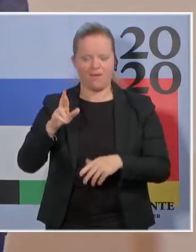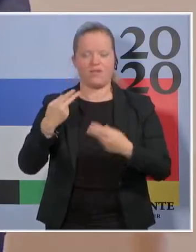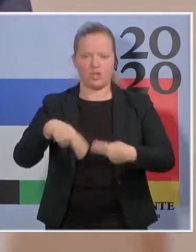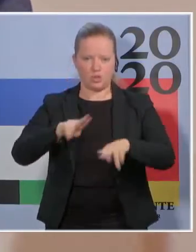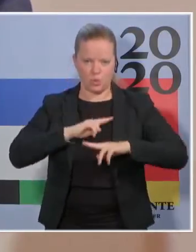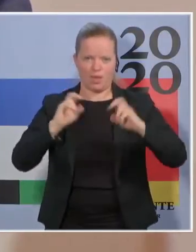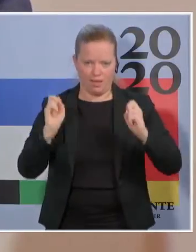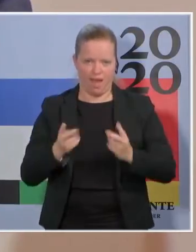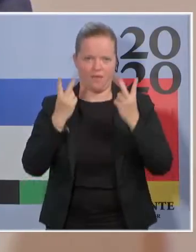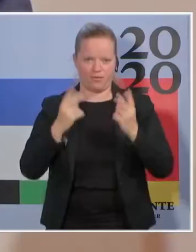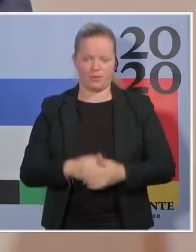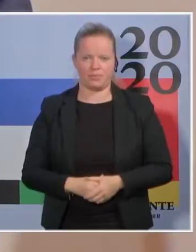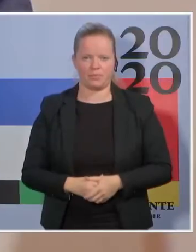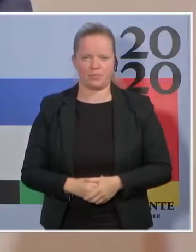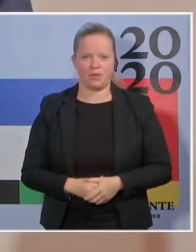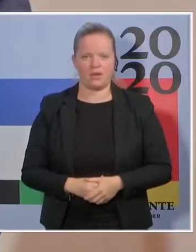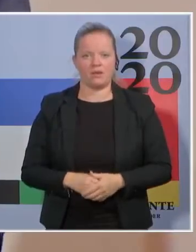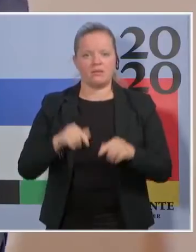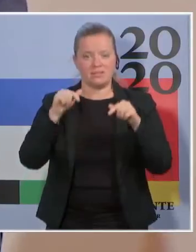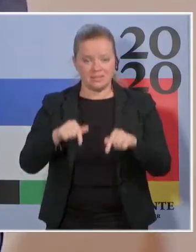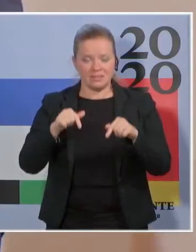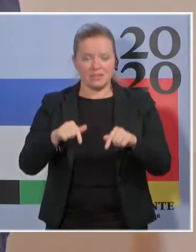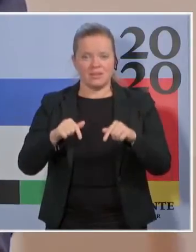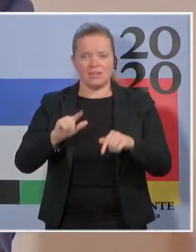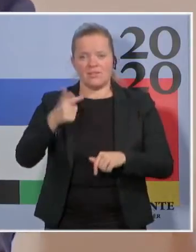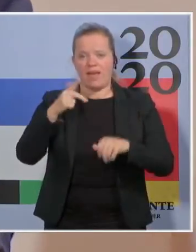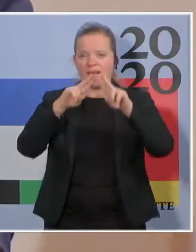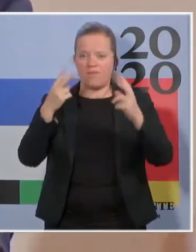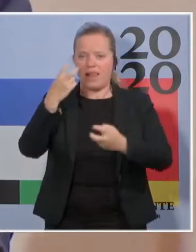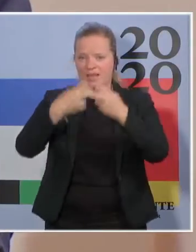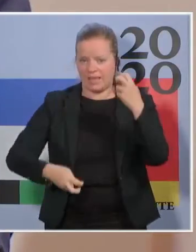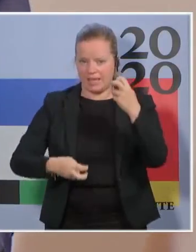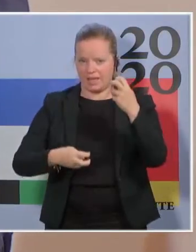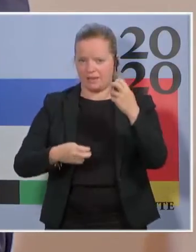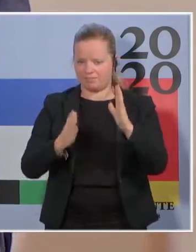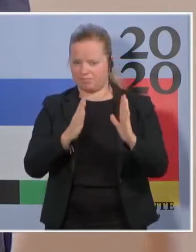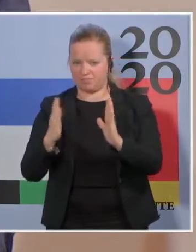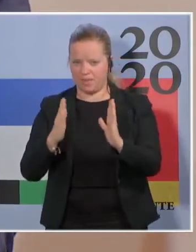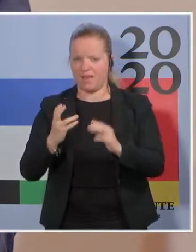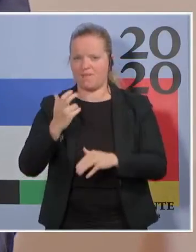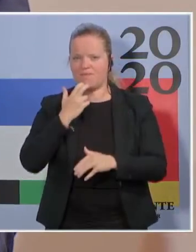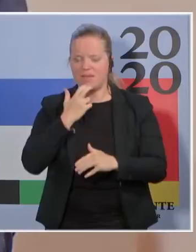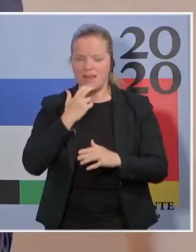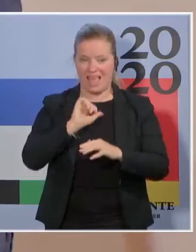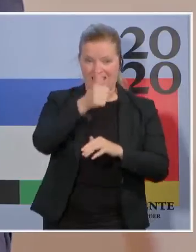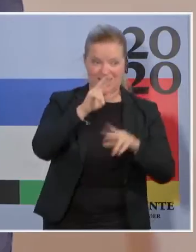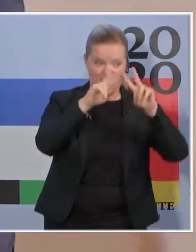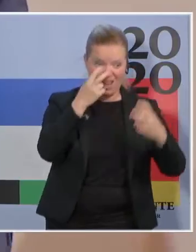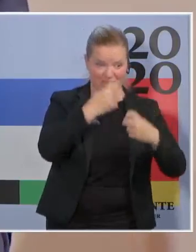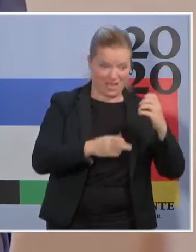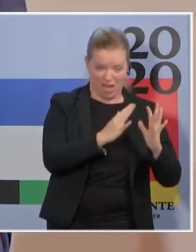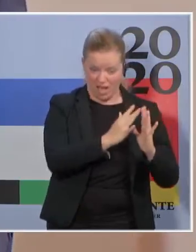Rückkehr zur Verfassung war vor allem deshalb, weil man sich nach dem Zweiten Weltkrieg ersparen wollte, was man schon nach dem Ersten Weltkrieg gehabt hat.